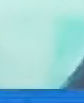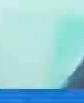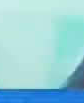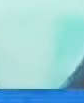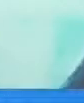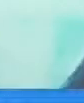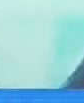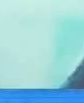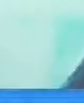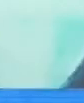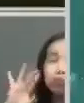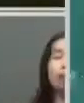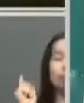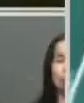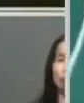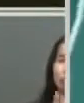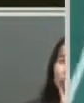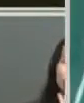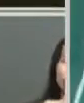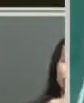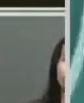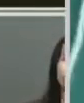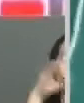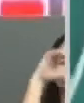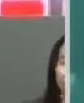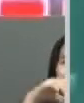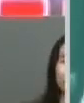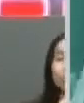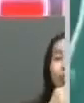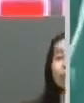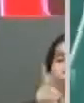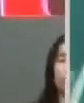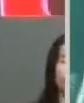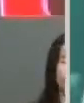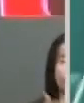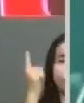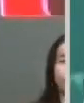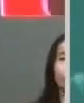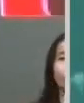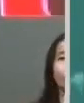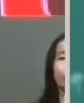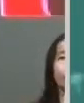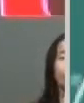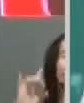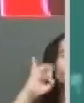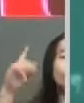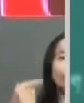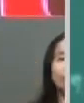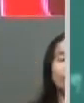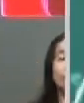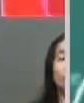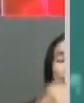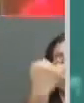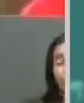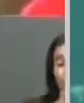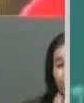หรือว่าการขายสินค้าโดยอ้างว่ามีคุณสมบัติมีคุณภาพเป็นอย่างดีนะครับ ค่ะก็แสดงว่าม